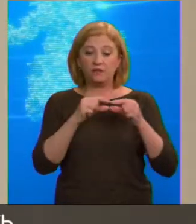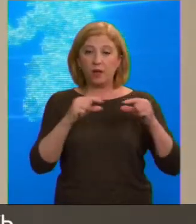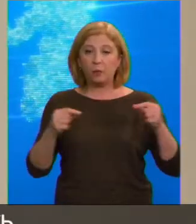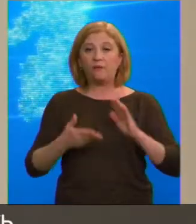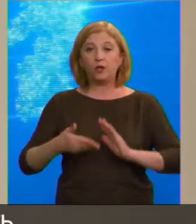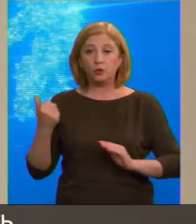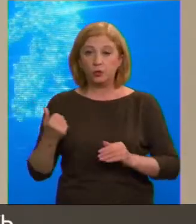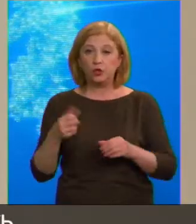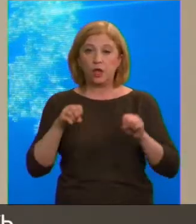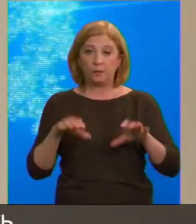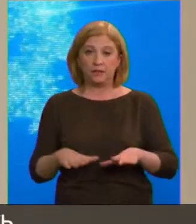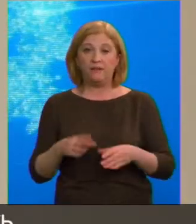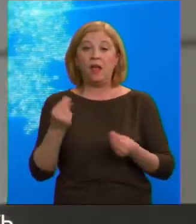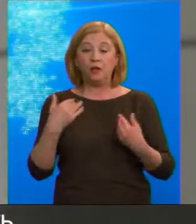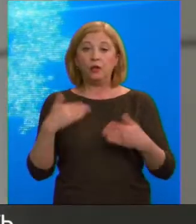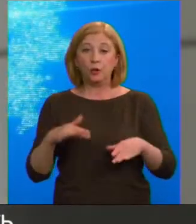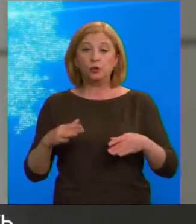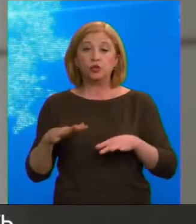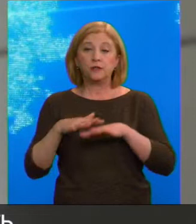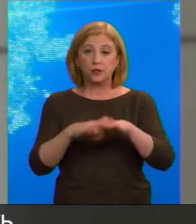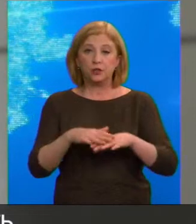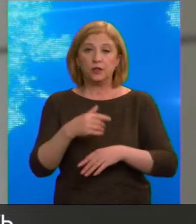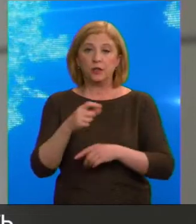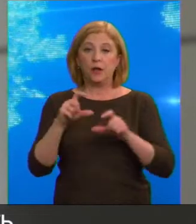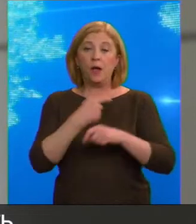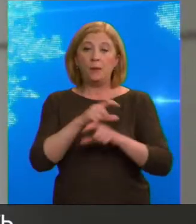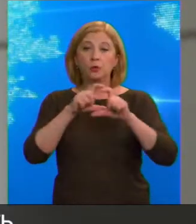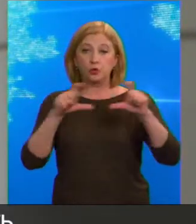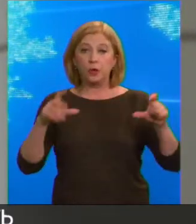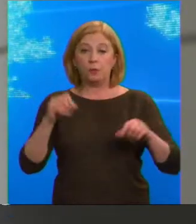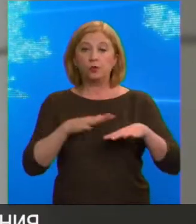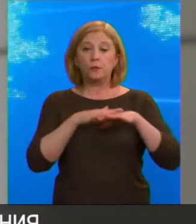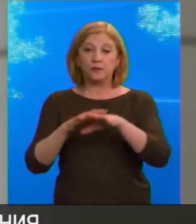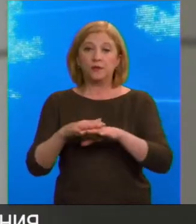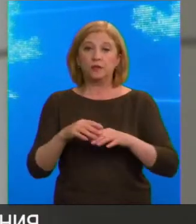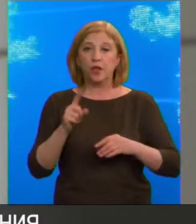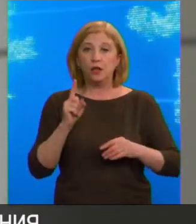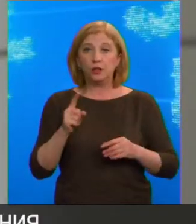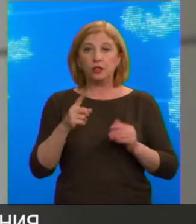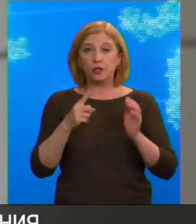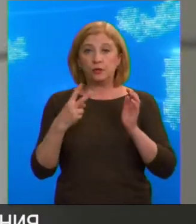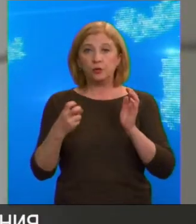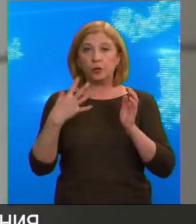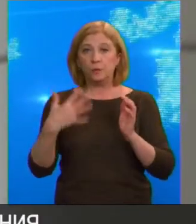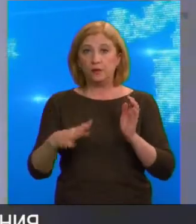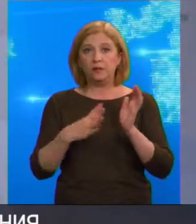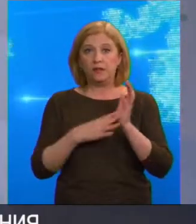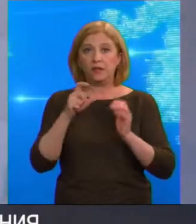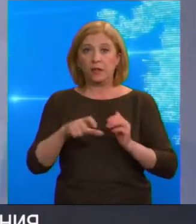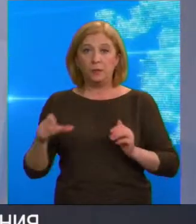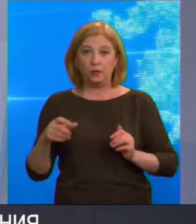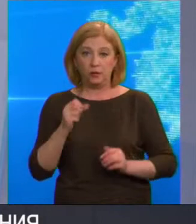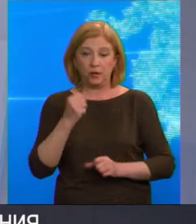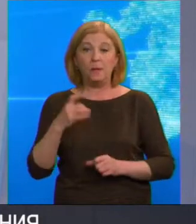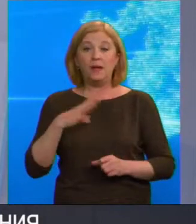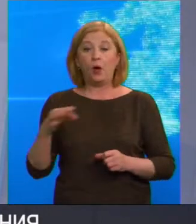исключена из постановления. Деньги уже зачислены на счета медучреждений и будут перечислены 1259 медработникам. Кроме того, есть и областные